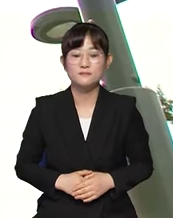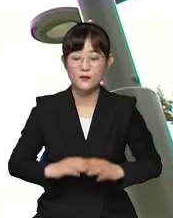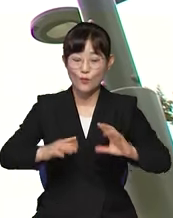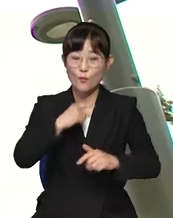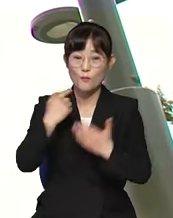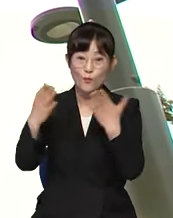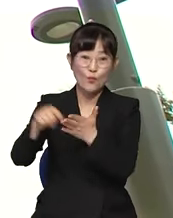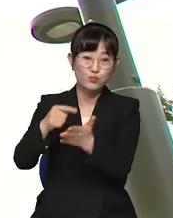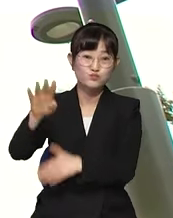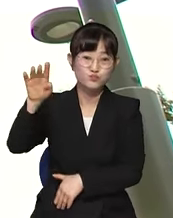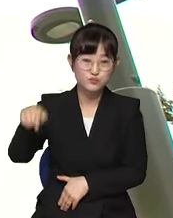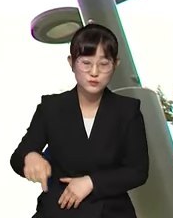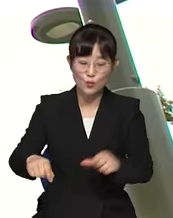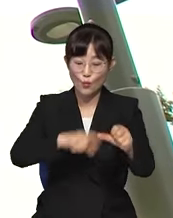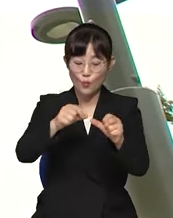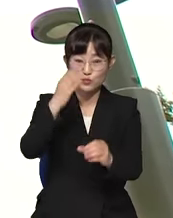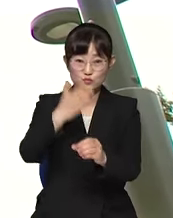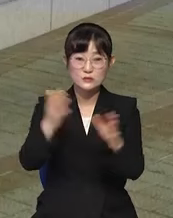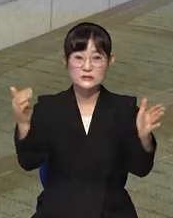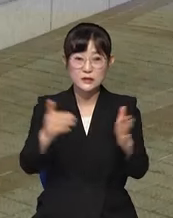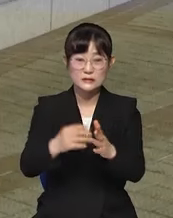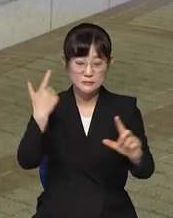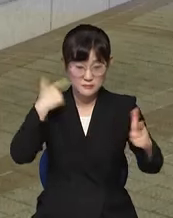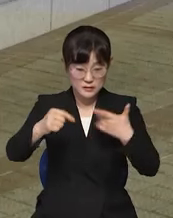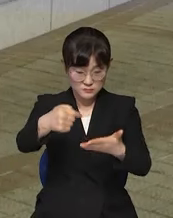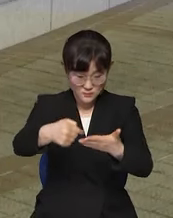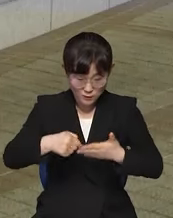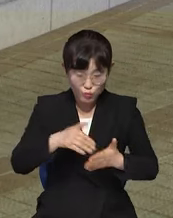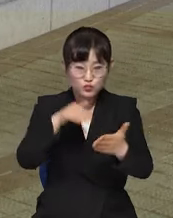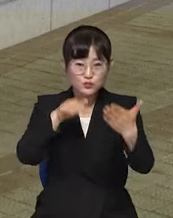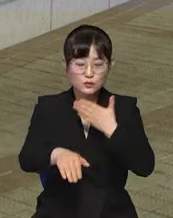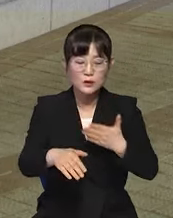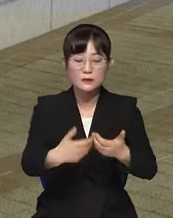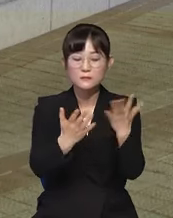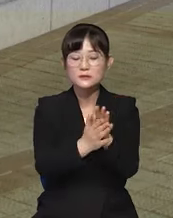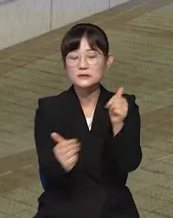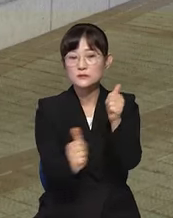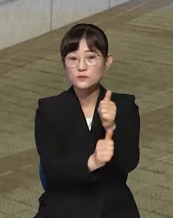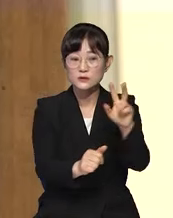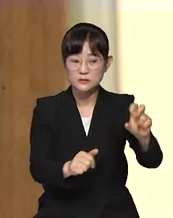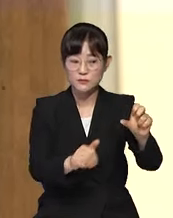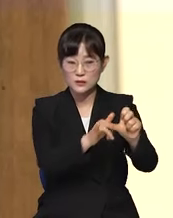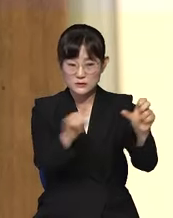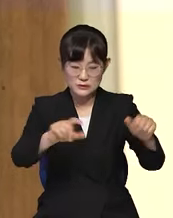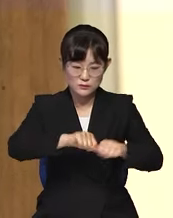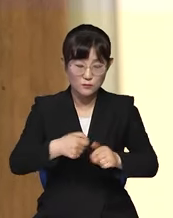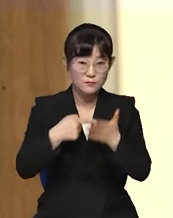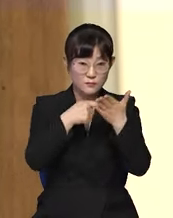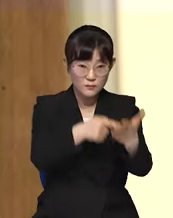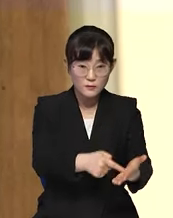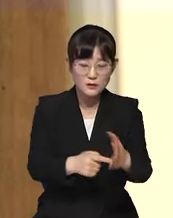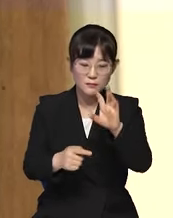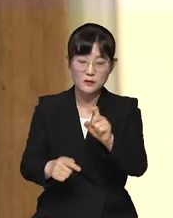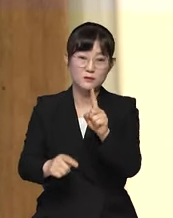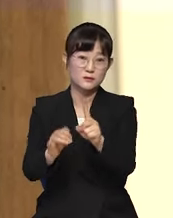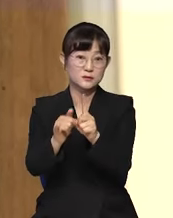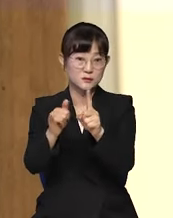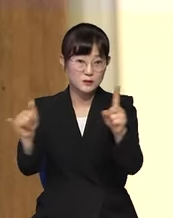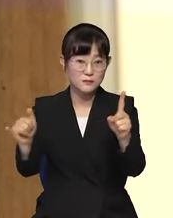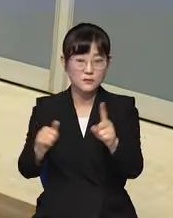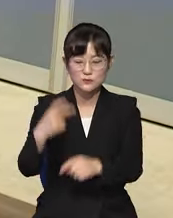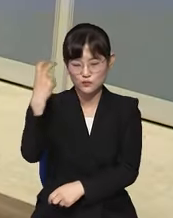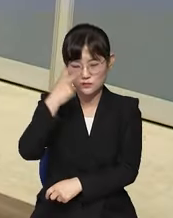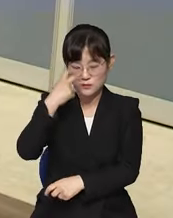국가 보험부 이달 중순까지 이의 신청을 받은 뒤 단체 간부 25명에 대해 징계를 요청하고 41명에